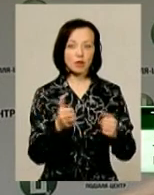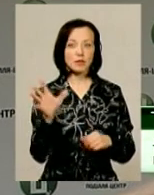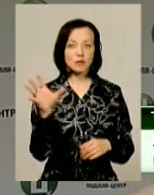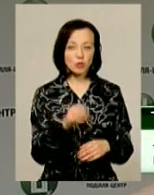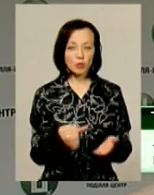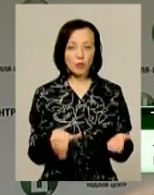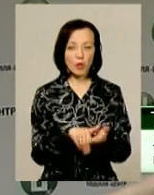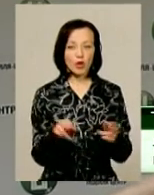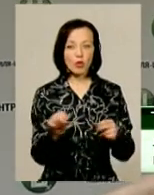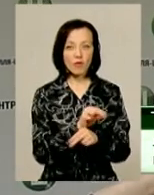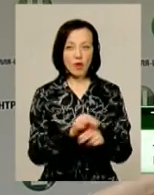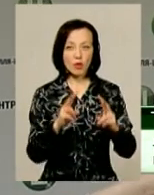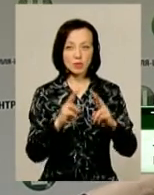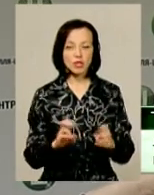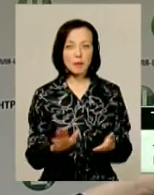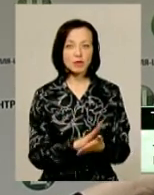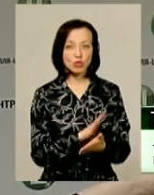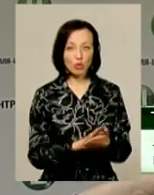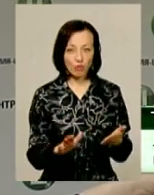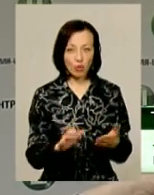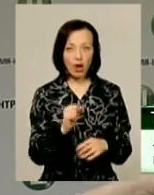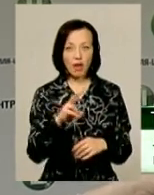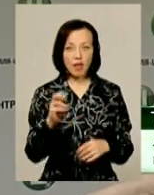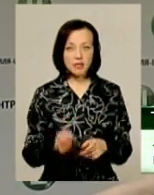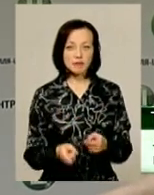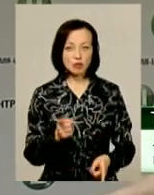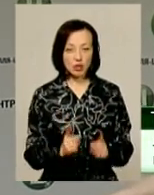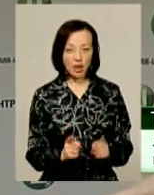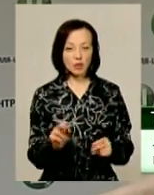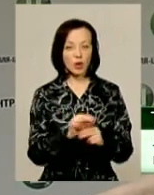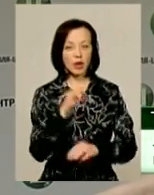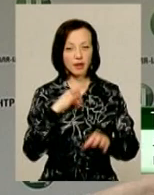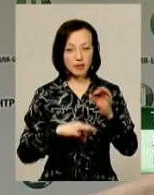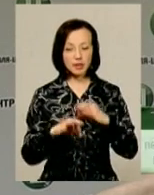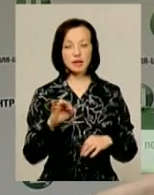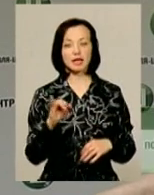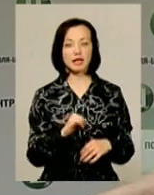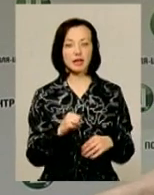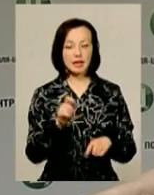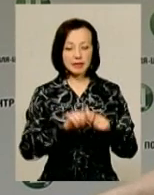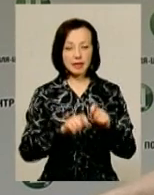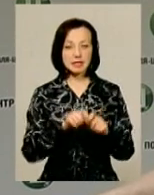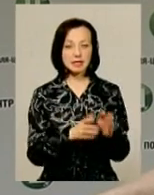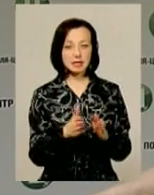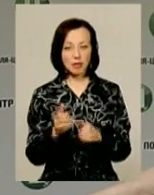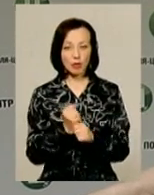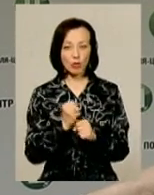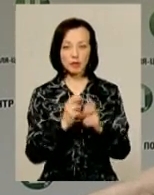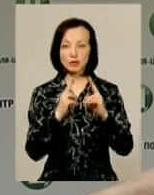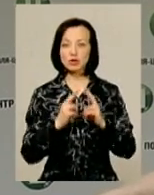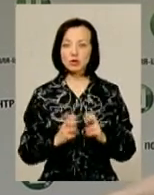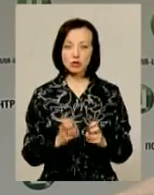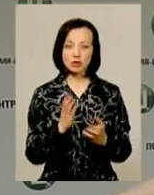щодо лікування і обстеження безкоштовно. Але, звичайно, і ліки, і те системи, на яких робляться дослідження, вони